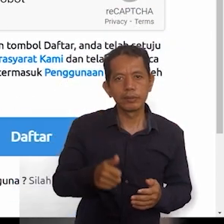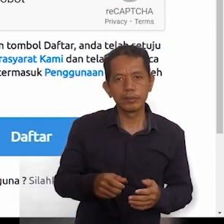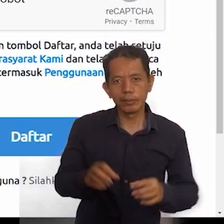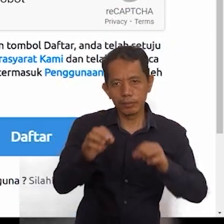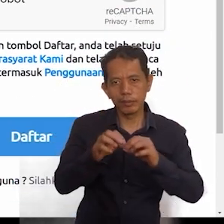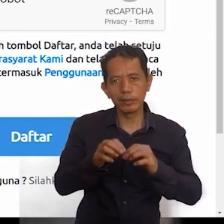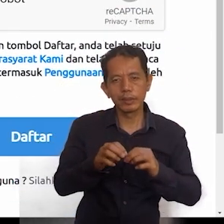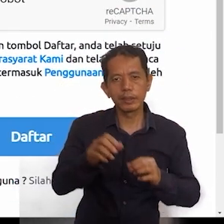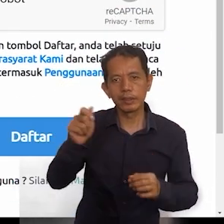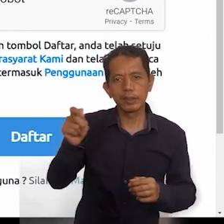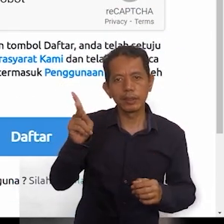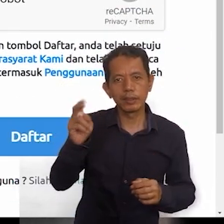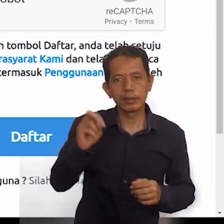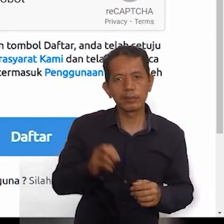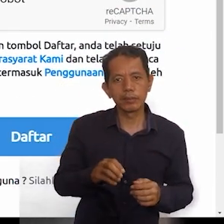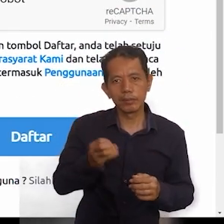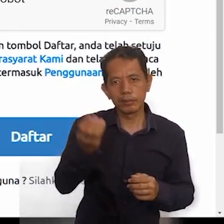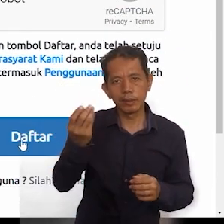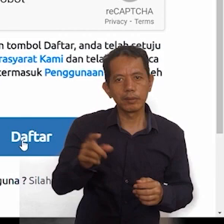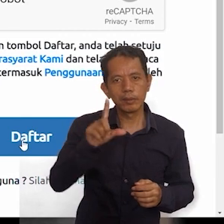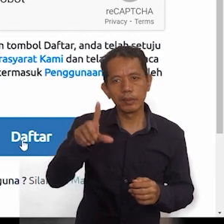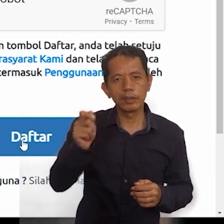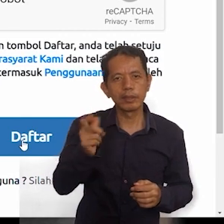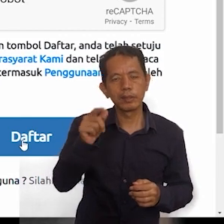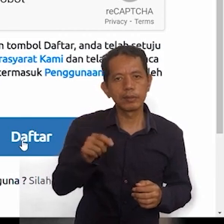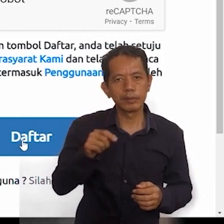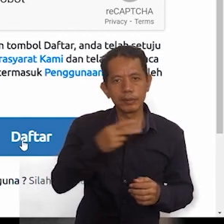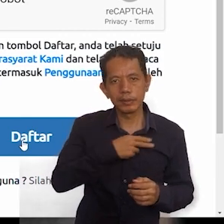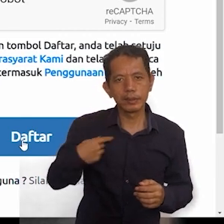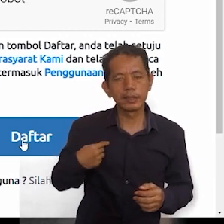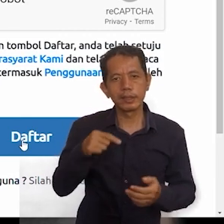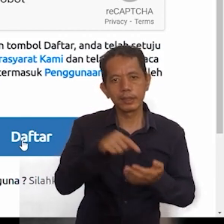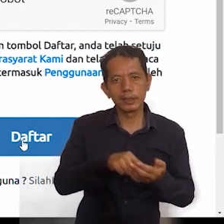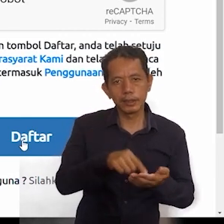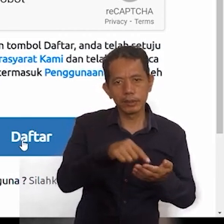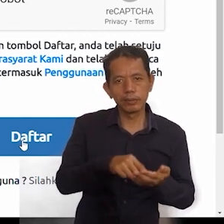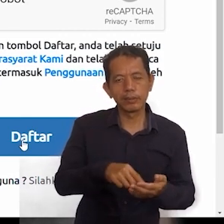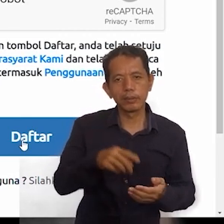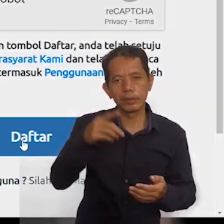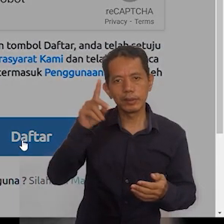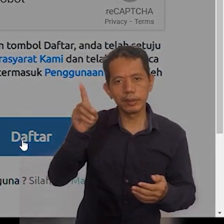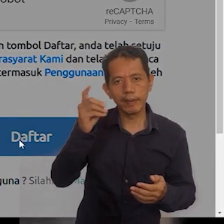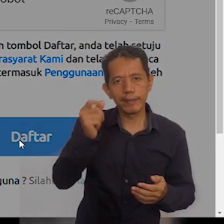baru. Lalu kita klik tombol daftar.